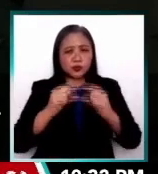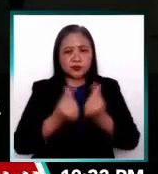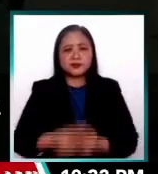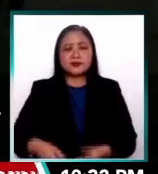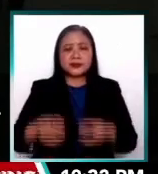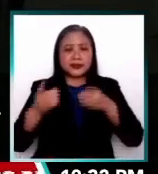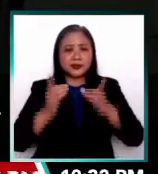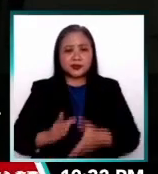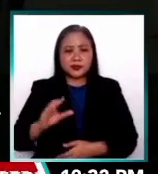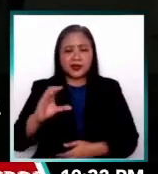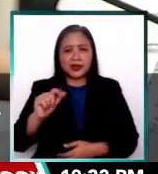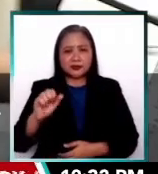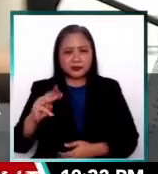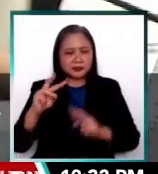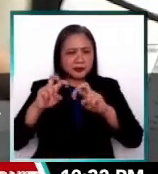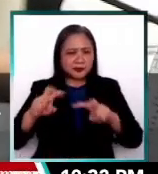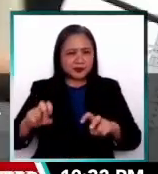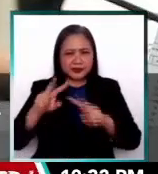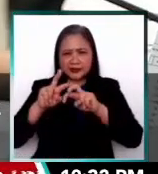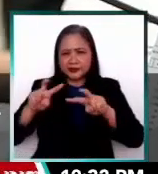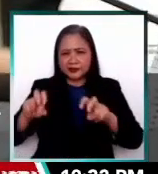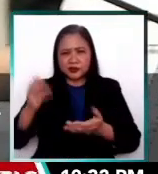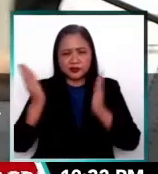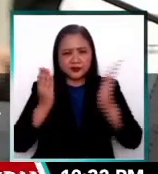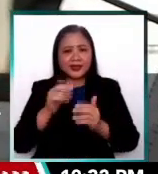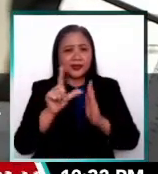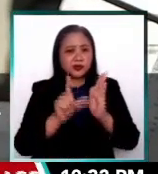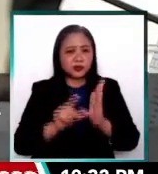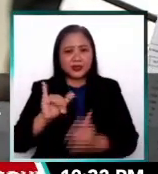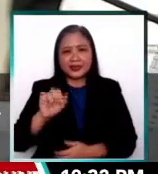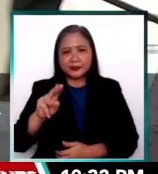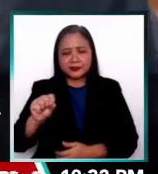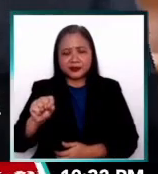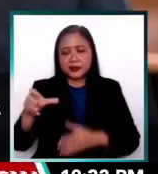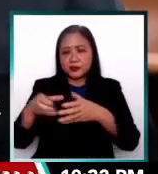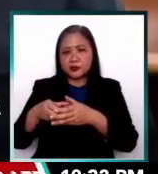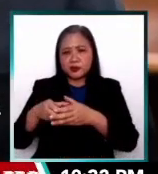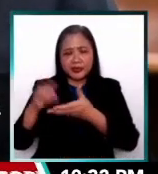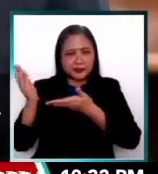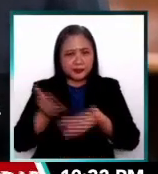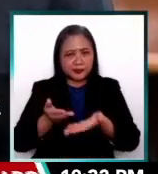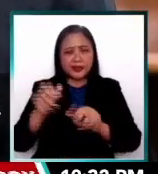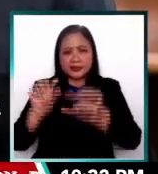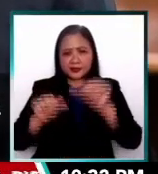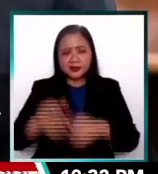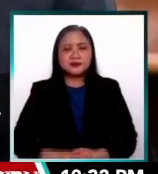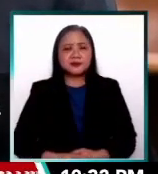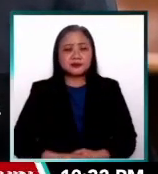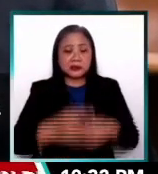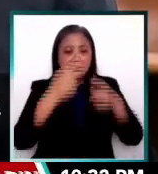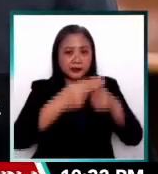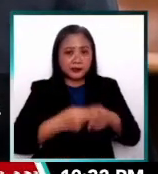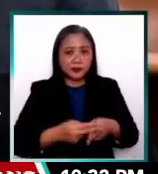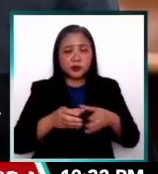Customs Intelligence and Investigation Service at Attorney Yasser Abbas ng Customs Import and Assessment. Nasa listahan din sina Bureau of Plant